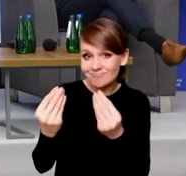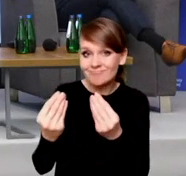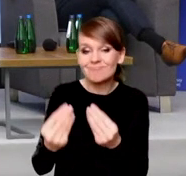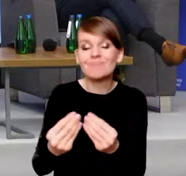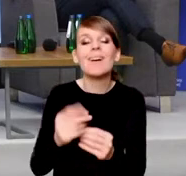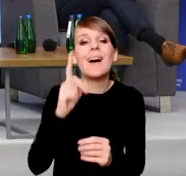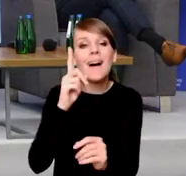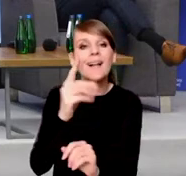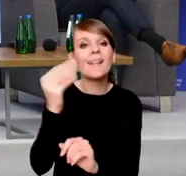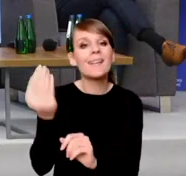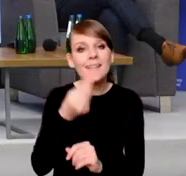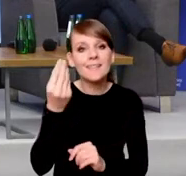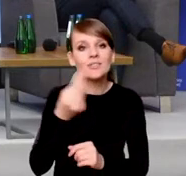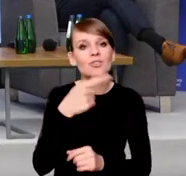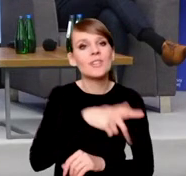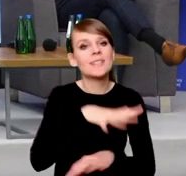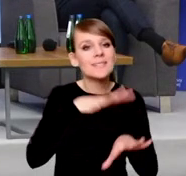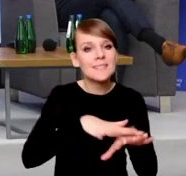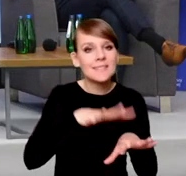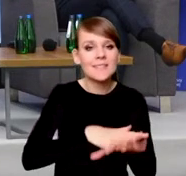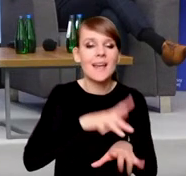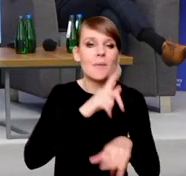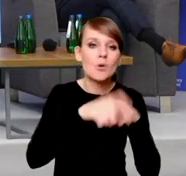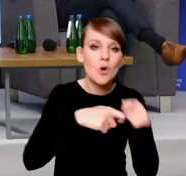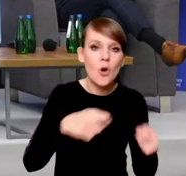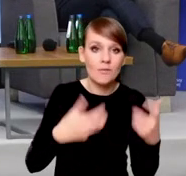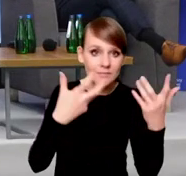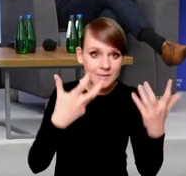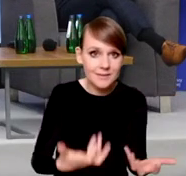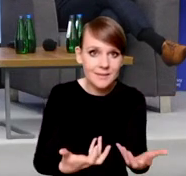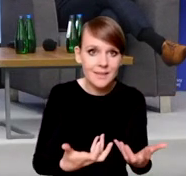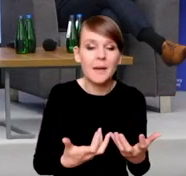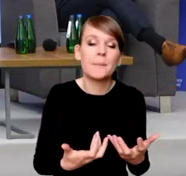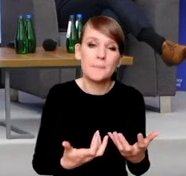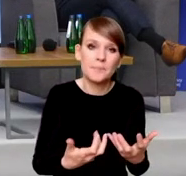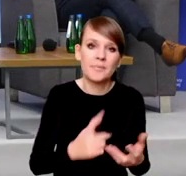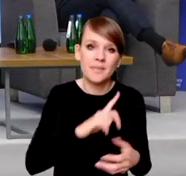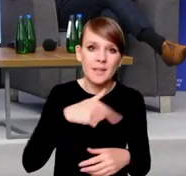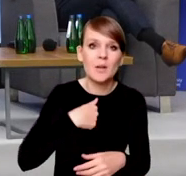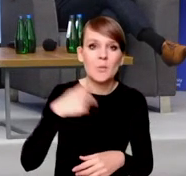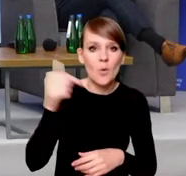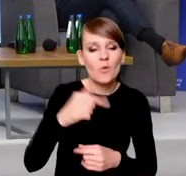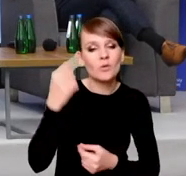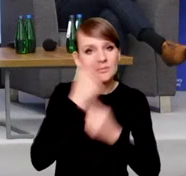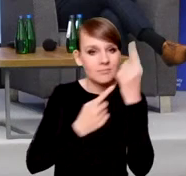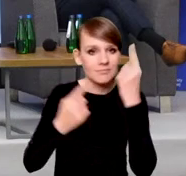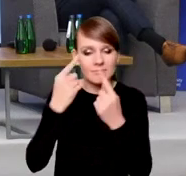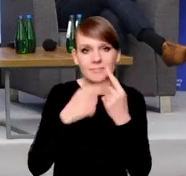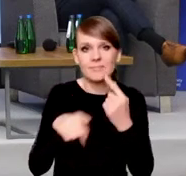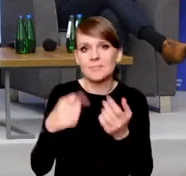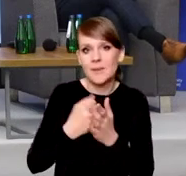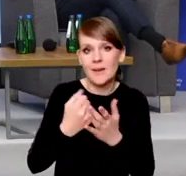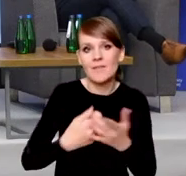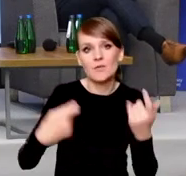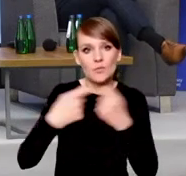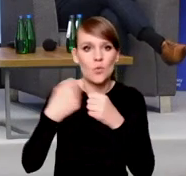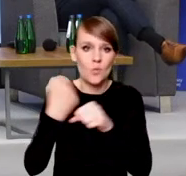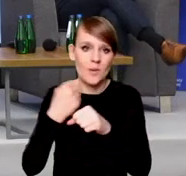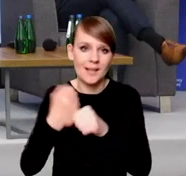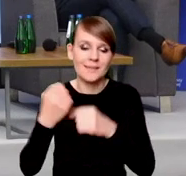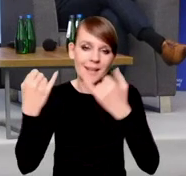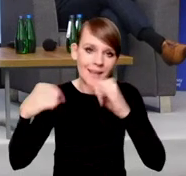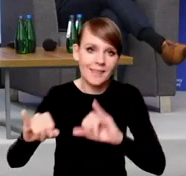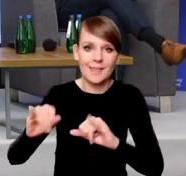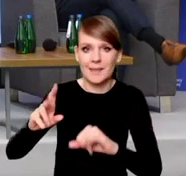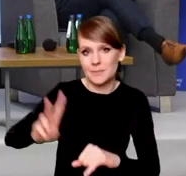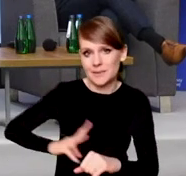rzeczy rozwiązać, to powinniśmy też myśleć o współpracy z innym ministerstwem.